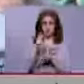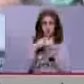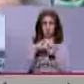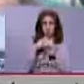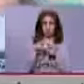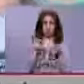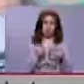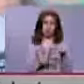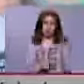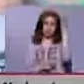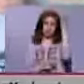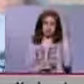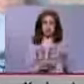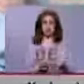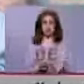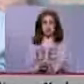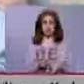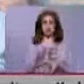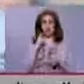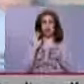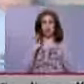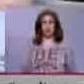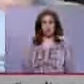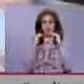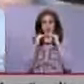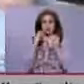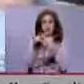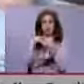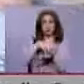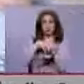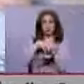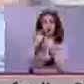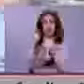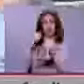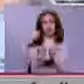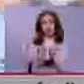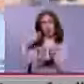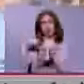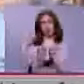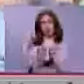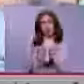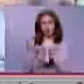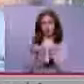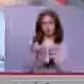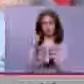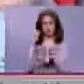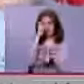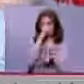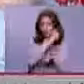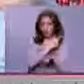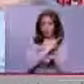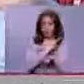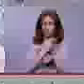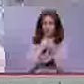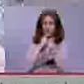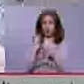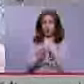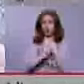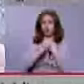دي المشكلة، مش لاقيين لها حل. ومفيش شقق، والشقق اللي نزلت طبعا كانت بأسعار غريبة شوية، المواصلات كذا